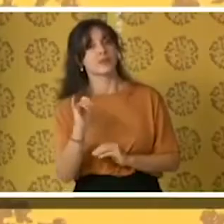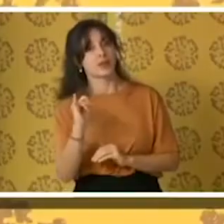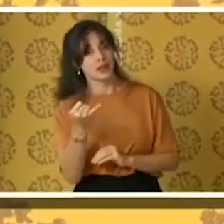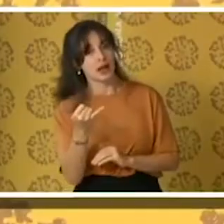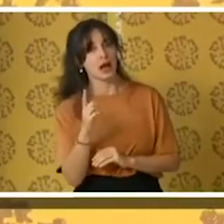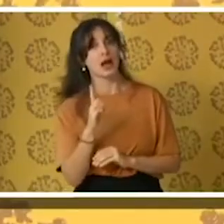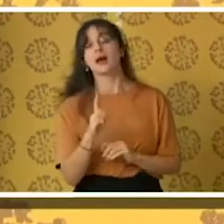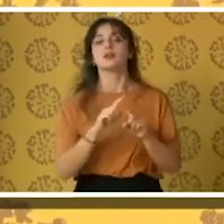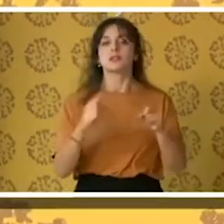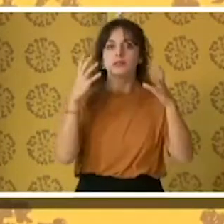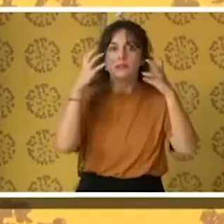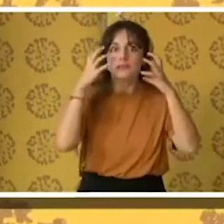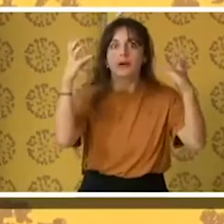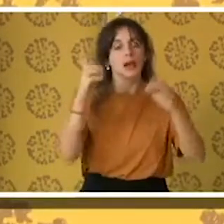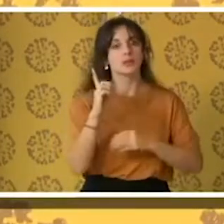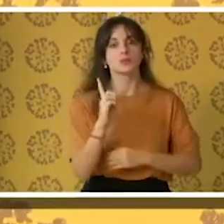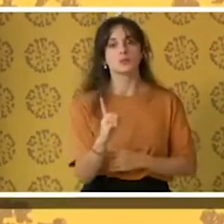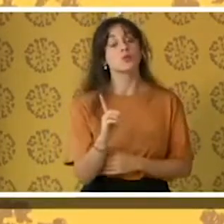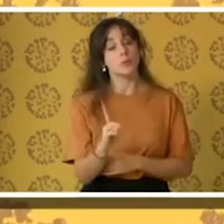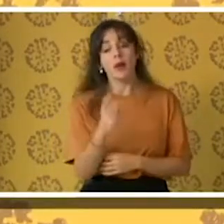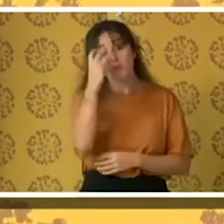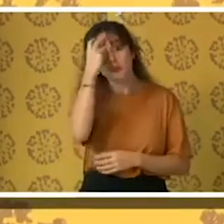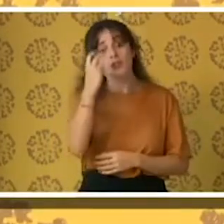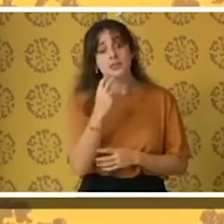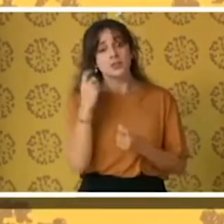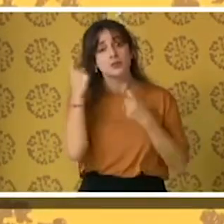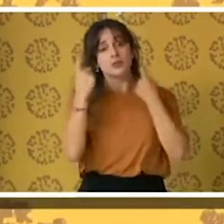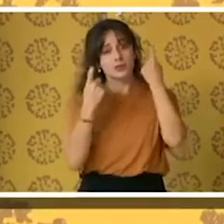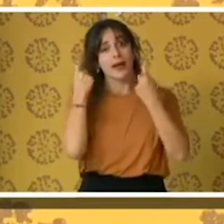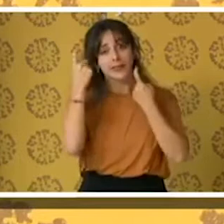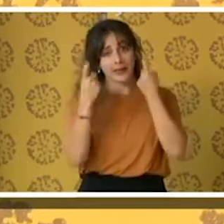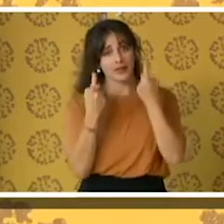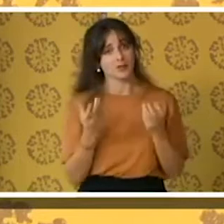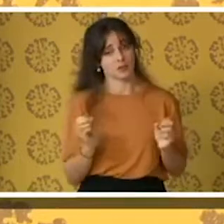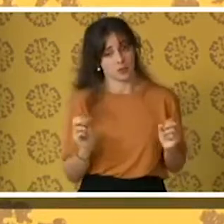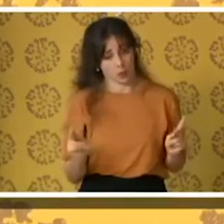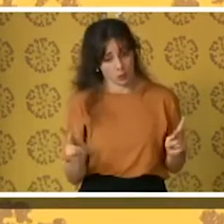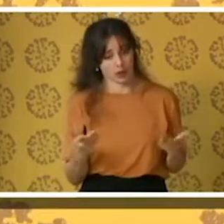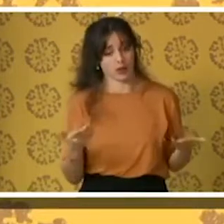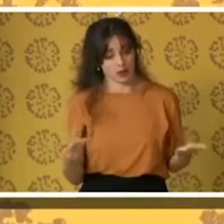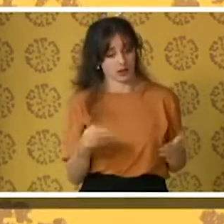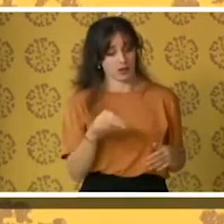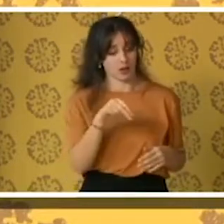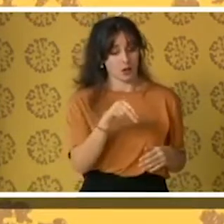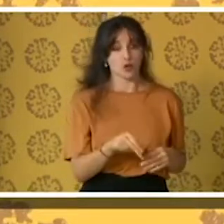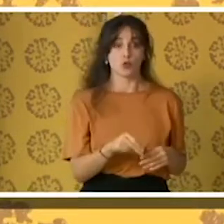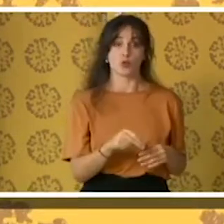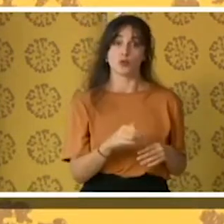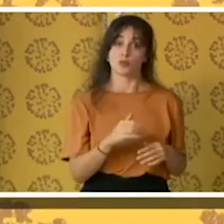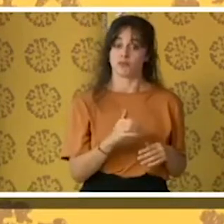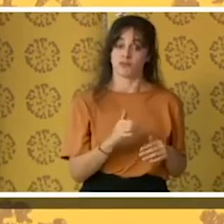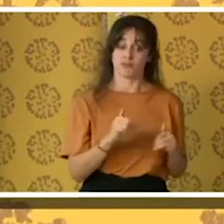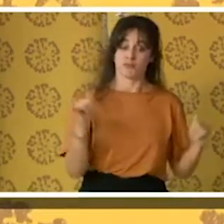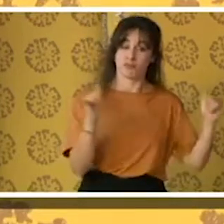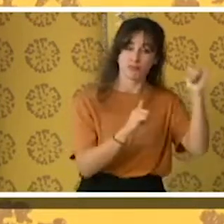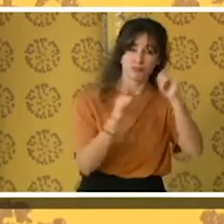moeten er niet panisch over doen, maar ik vind wel dat we er serieus over moeten gaan nadenken. We hebben nu gezien, ja, nu is er veel minder vliegverkeer.